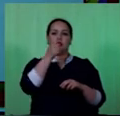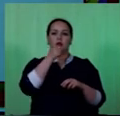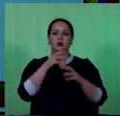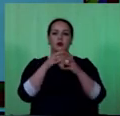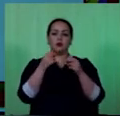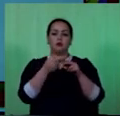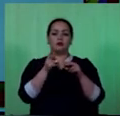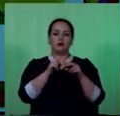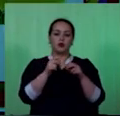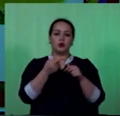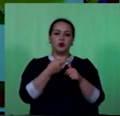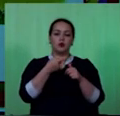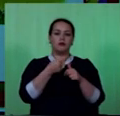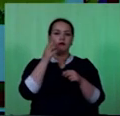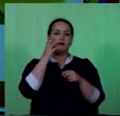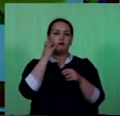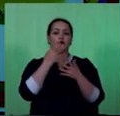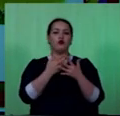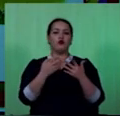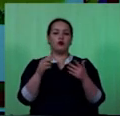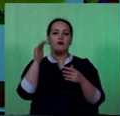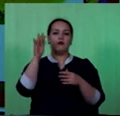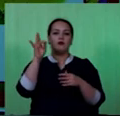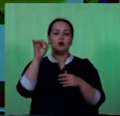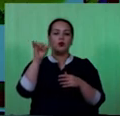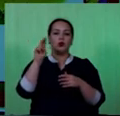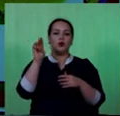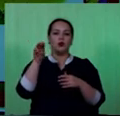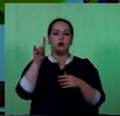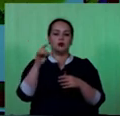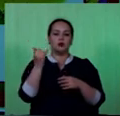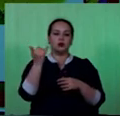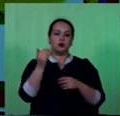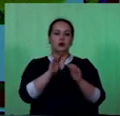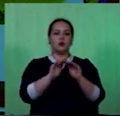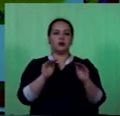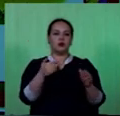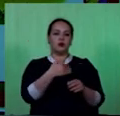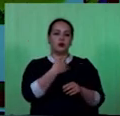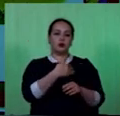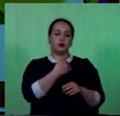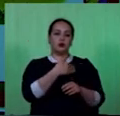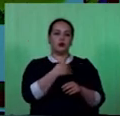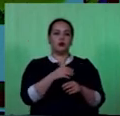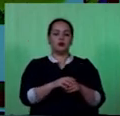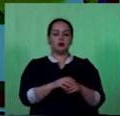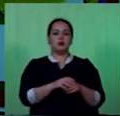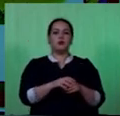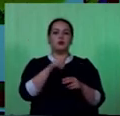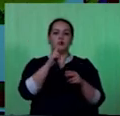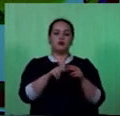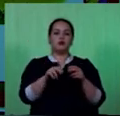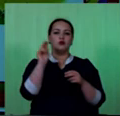фрукты а сейчас ребята хочется завершить наш урок